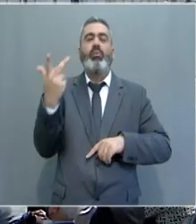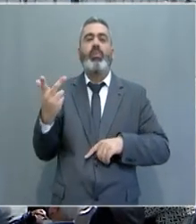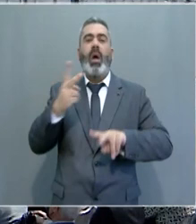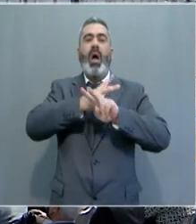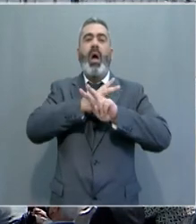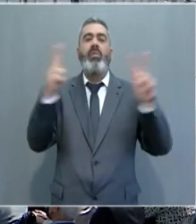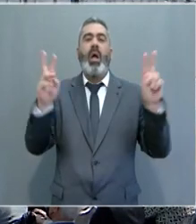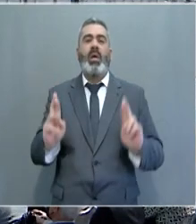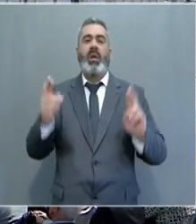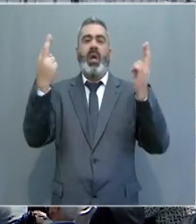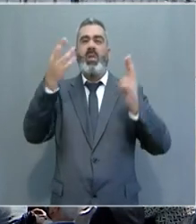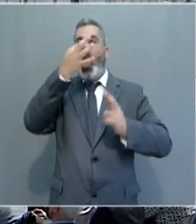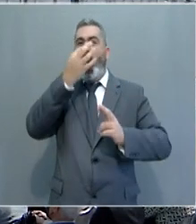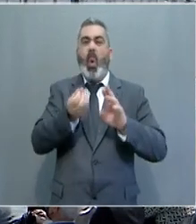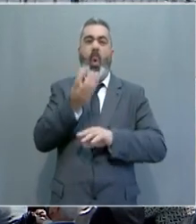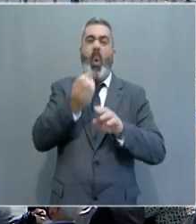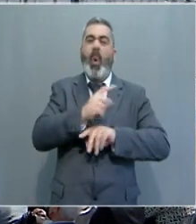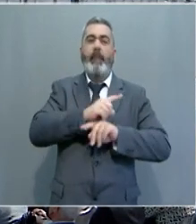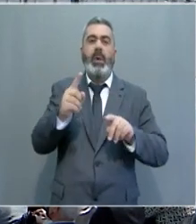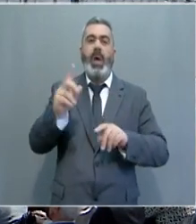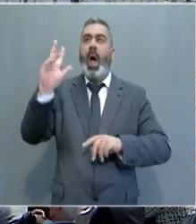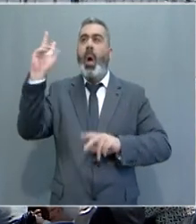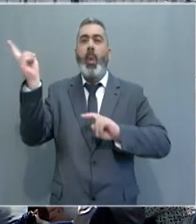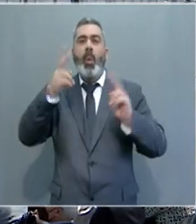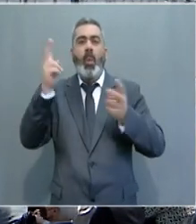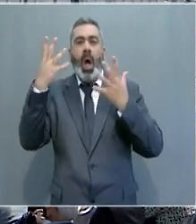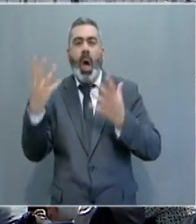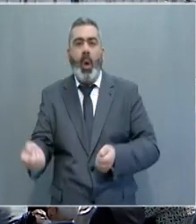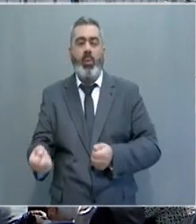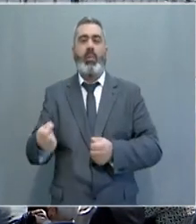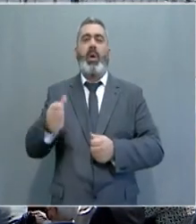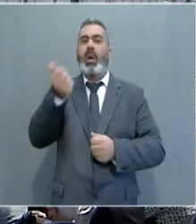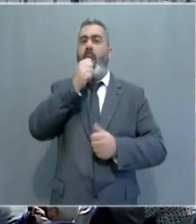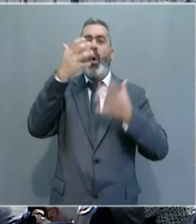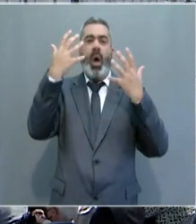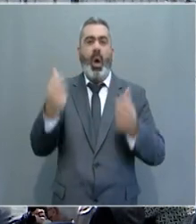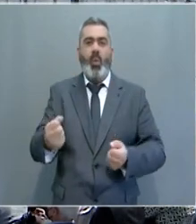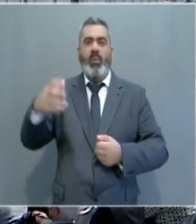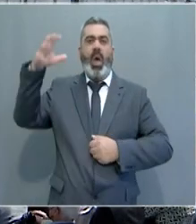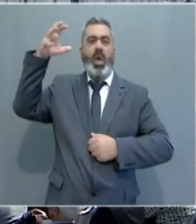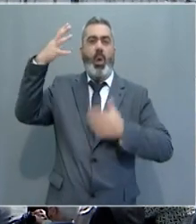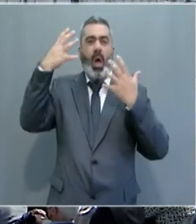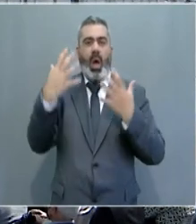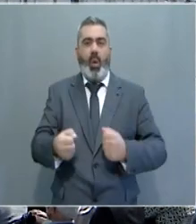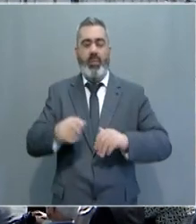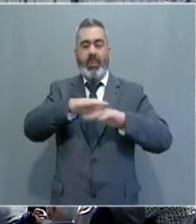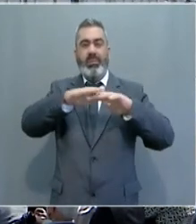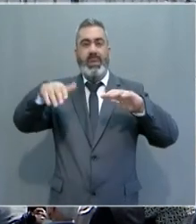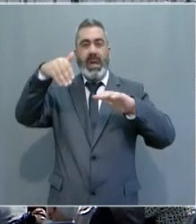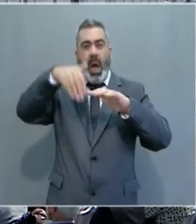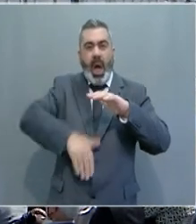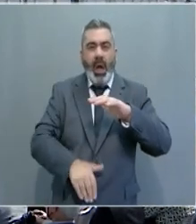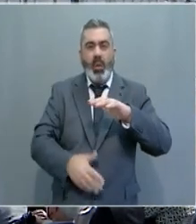ήλιο, από τους ανέμους μας, από τα νερά μας, από τη γεωθερμία μας. Ένα μέλλον το οποίο δημιουργεί νέες